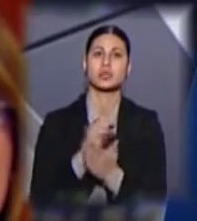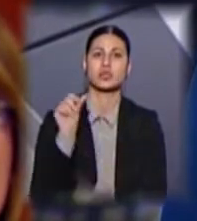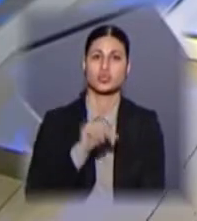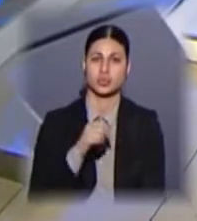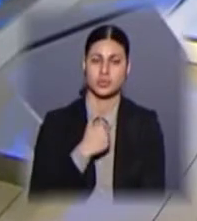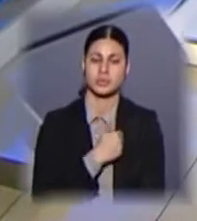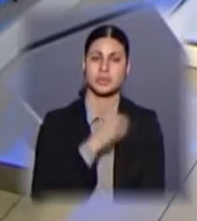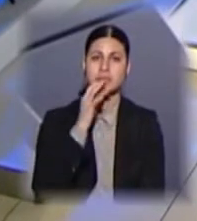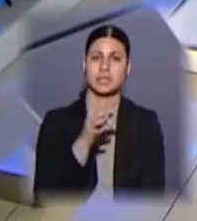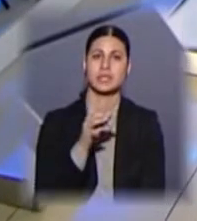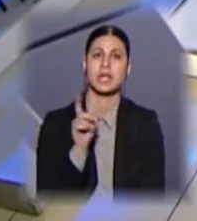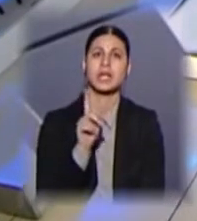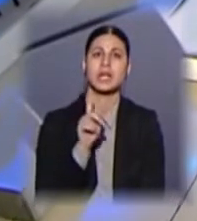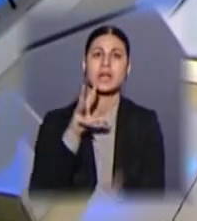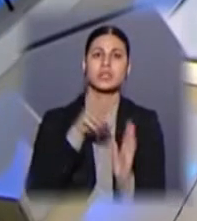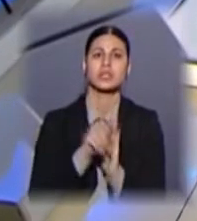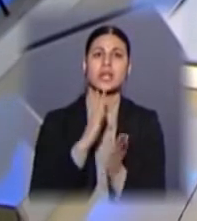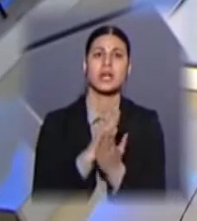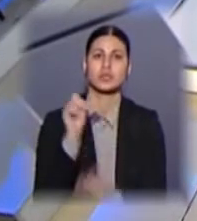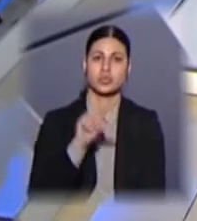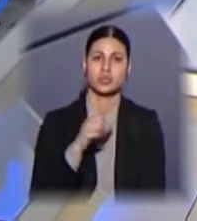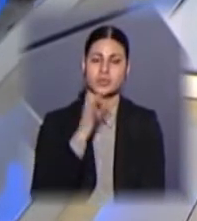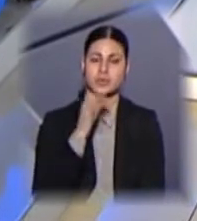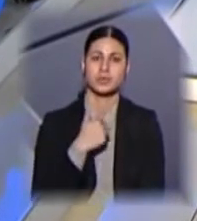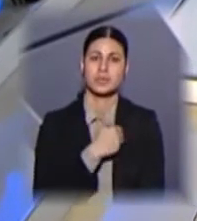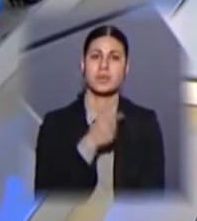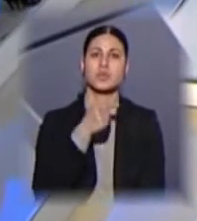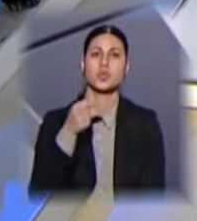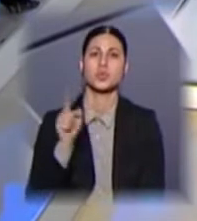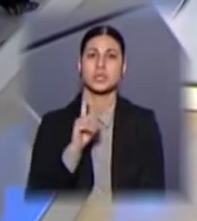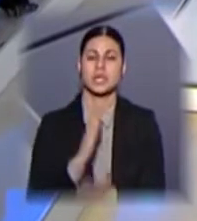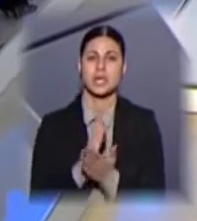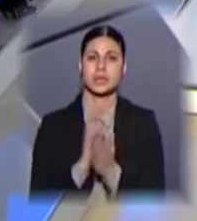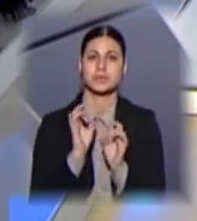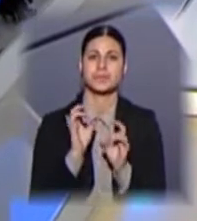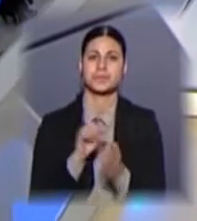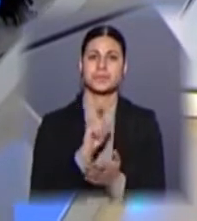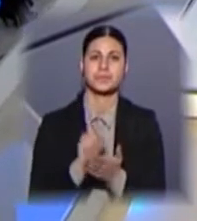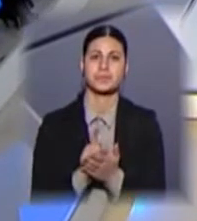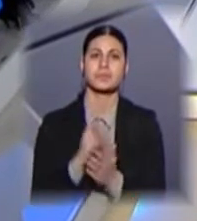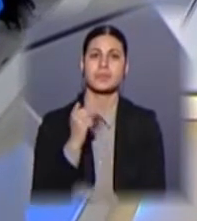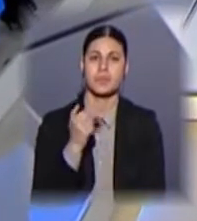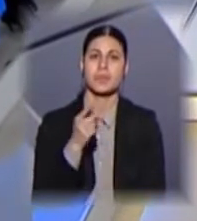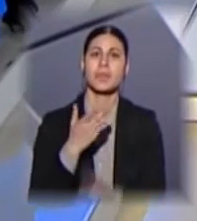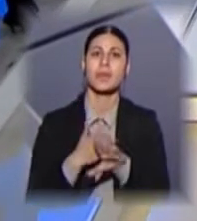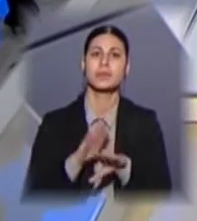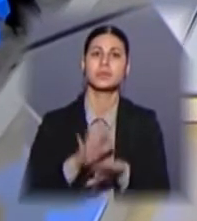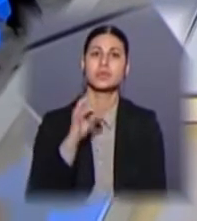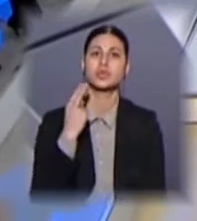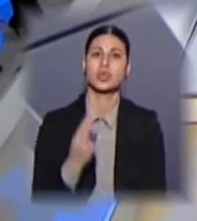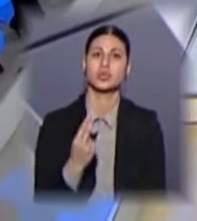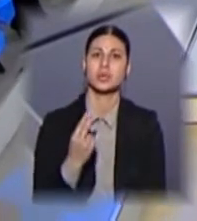ეს რა შლეიფი ახლავს ამას ისეთი უარყოფითი. თუმცა აუცილებლად უნდა გაუსვათ ხაზი, რომ ძიმე სოციალური